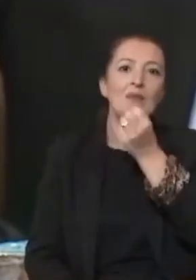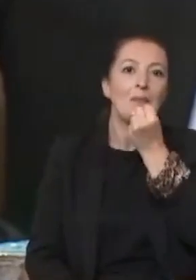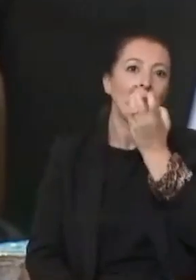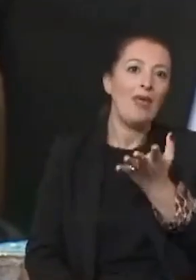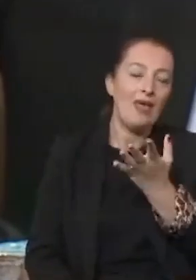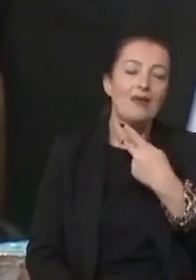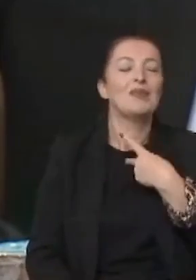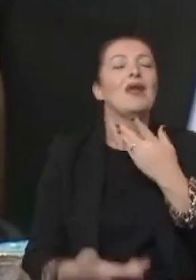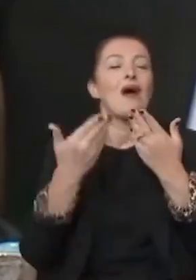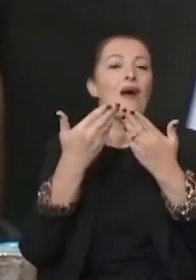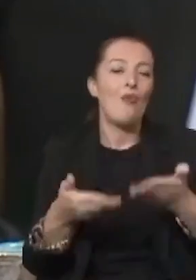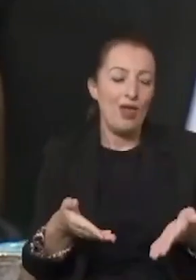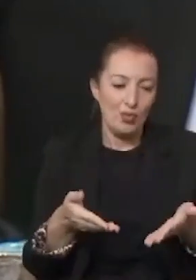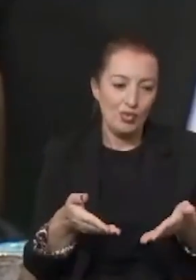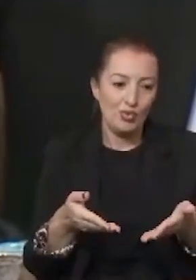ediyoruz.